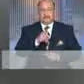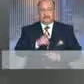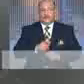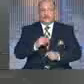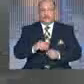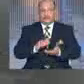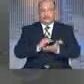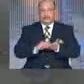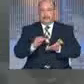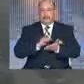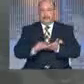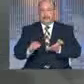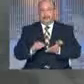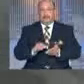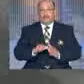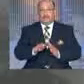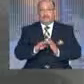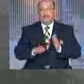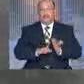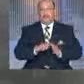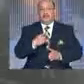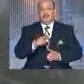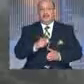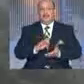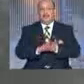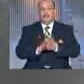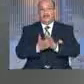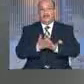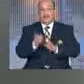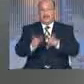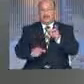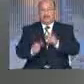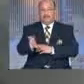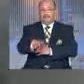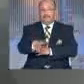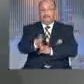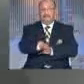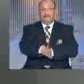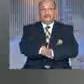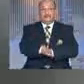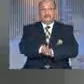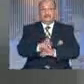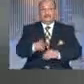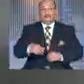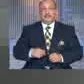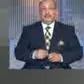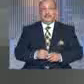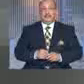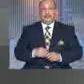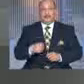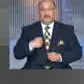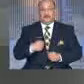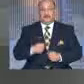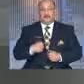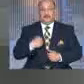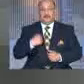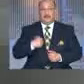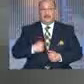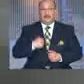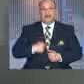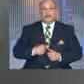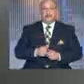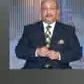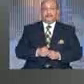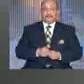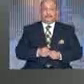أعناقهم، ونقولوا للمراهي إنها أمانة وإنها خزي وندامة يوم القيامة إلا من أدها حق أدائها. هذه خمس جلسة